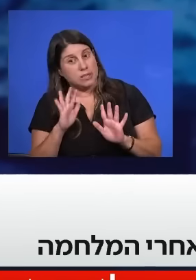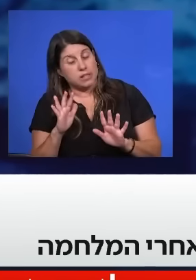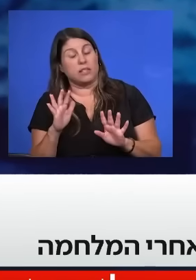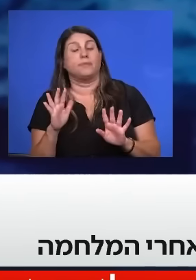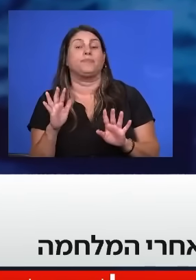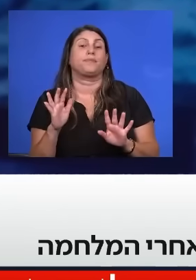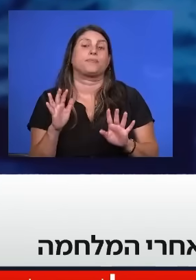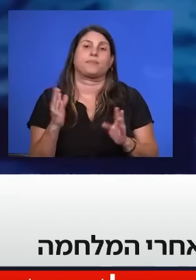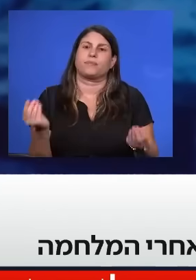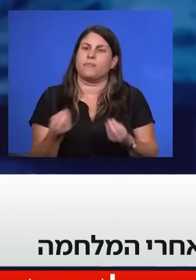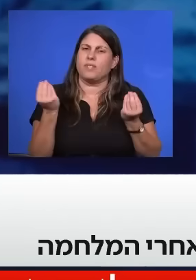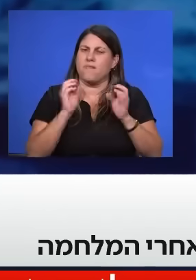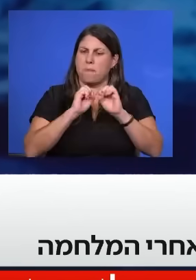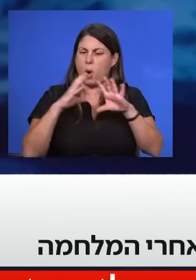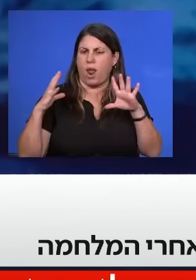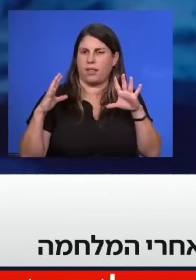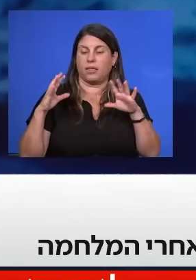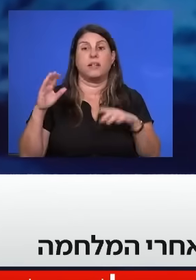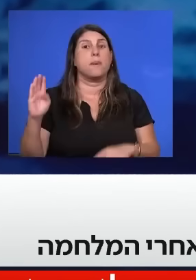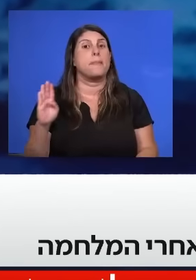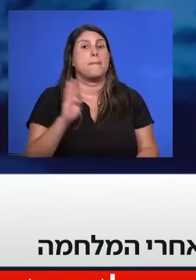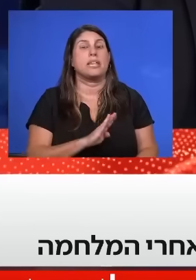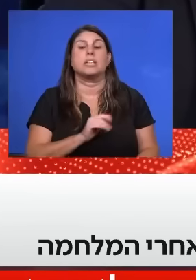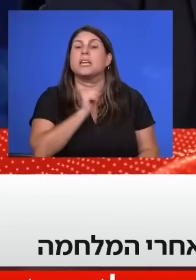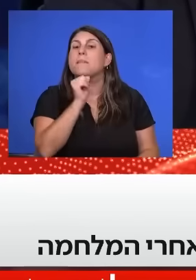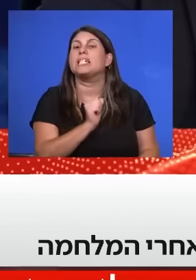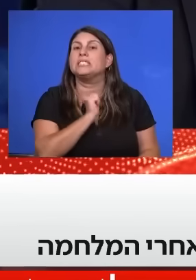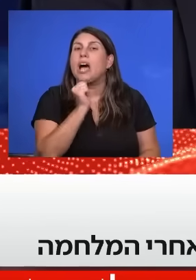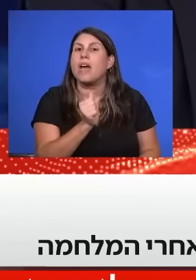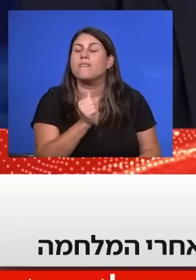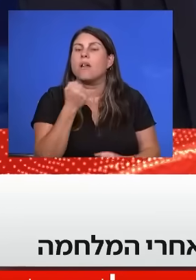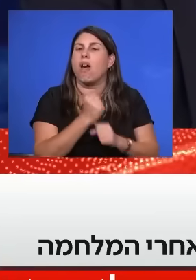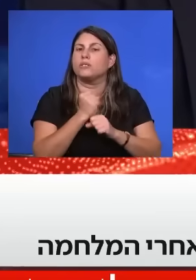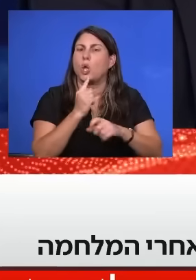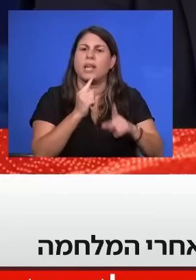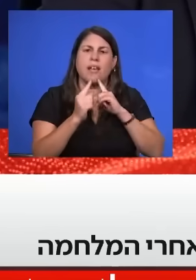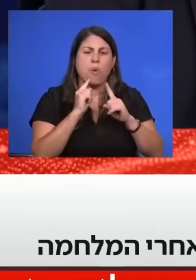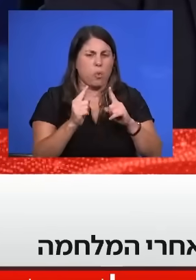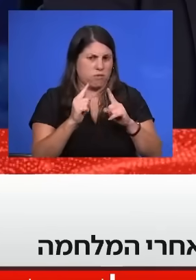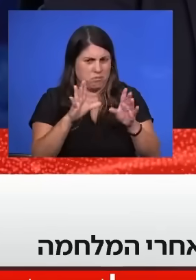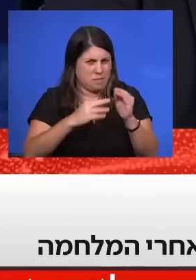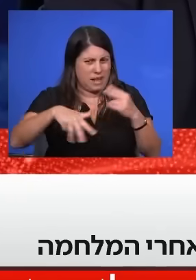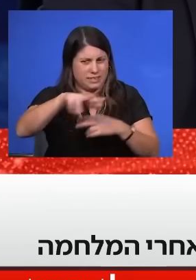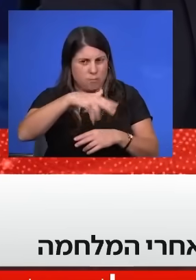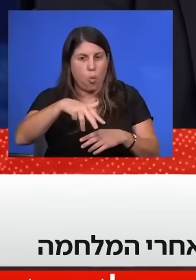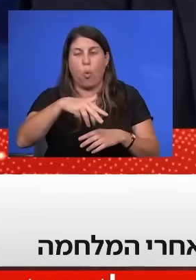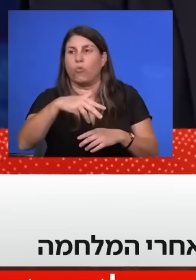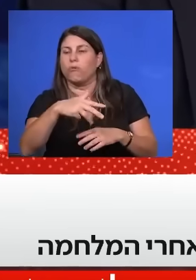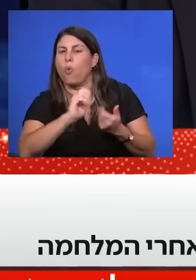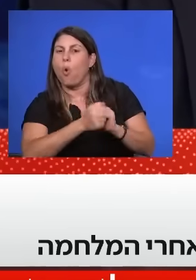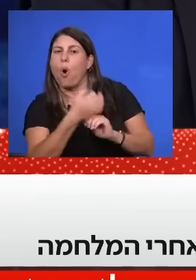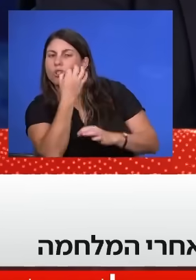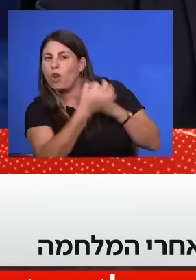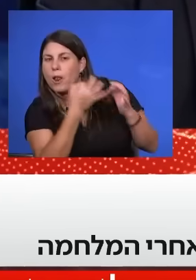הבולט ביותר זה שנתניהו מסרב לנהל איזשהו דיאלוג מן הציבור, לעמוד מול שאלות של הציבור באמצעות שאלות של